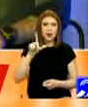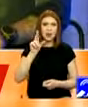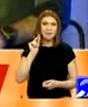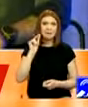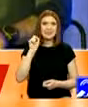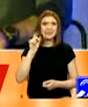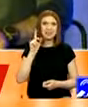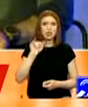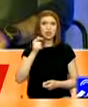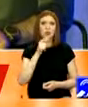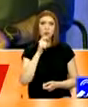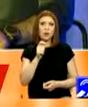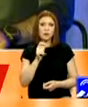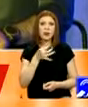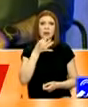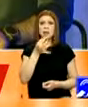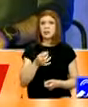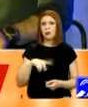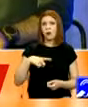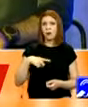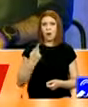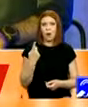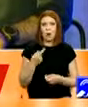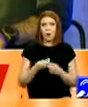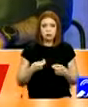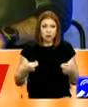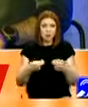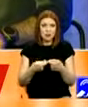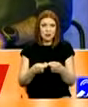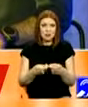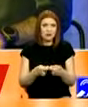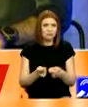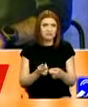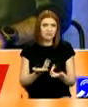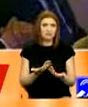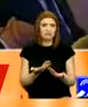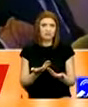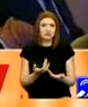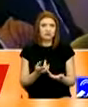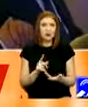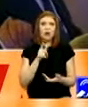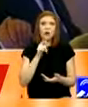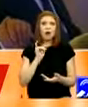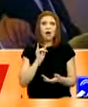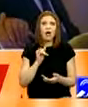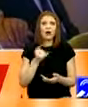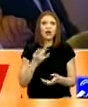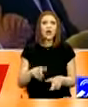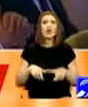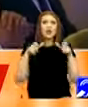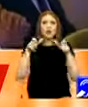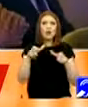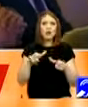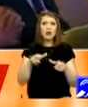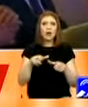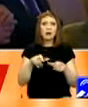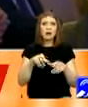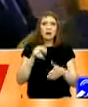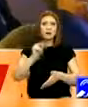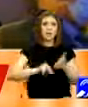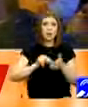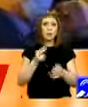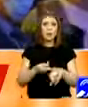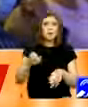deschidem retine ca este o condiție de compromiti ca sa adoptam guvern mai mult măsurile Partidului social democrat